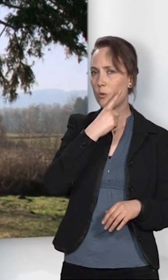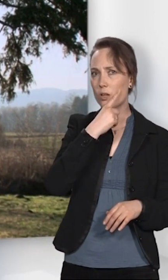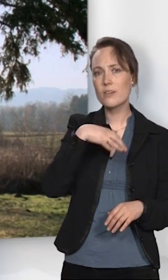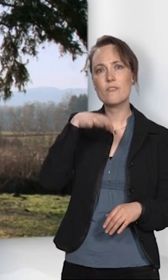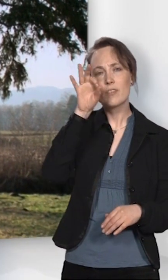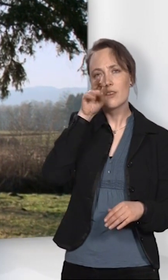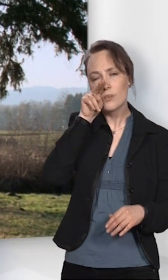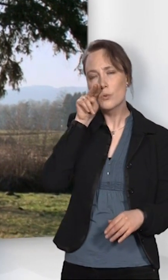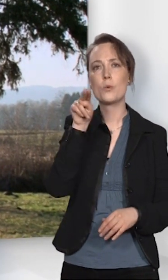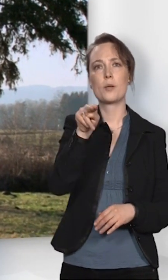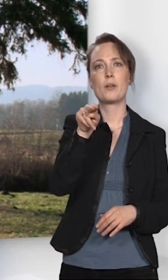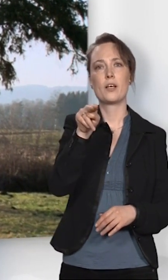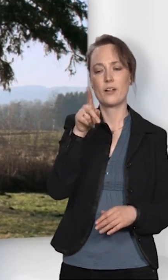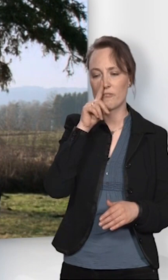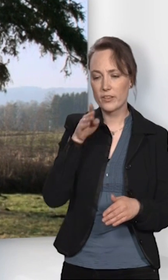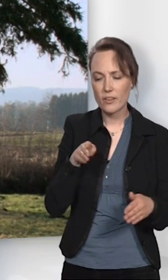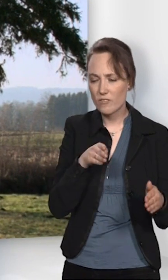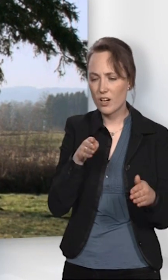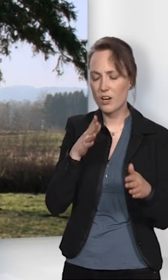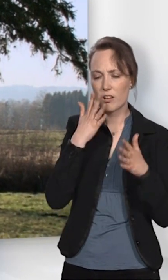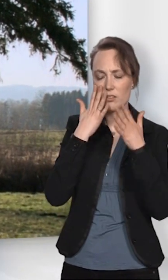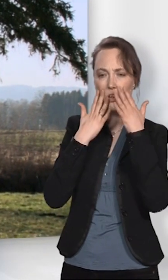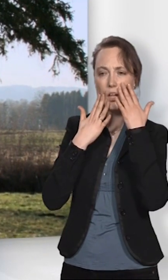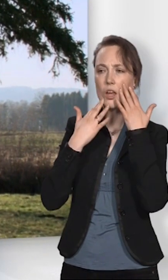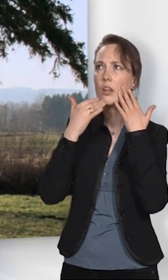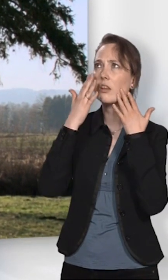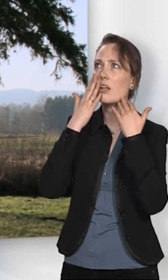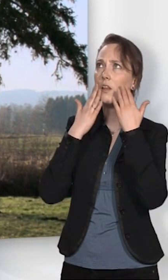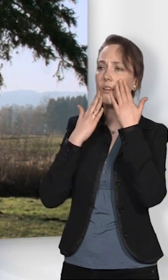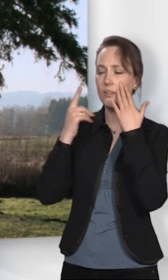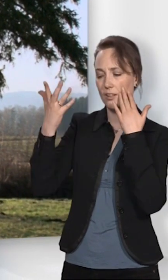einmal Tränen fließen auf dem Weg, schenkt er mir Hände, die sie ganz